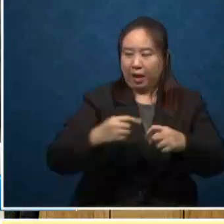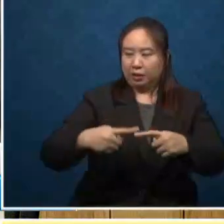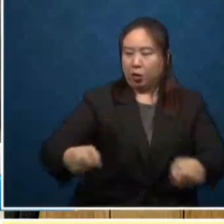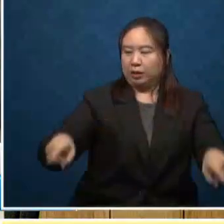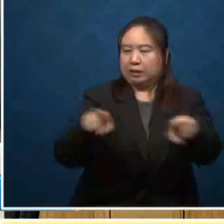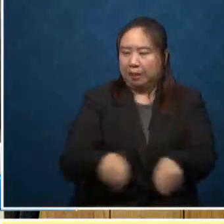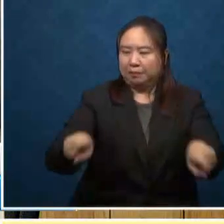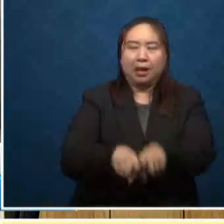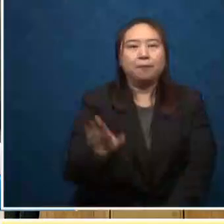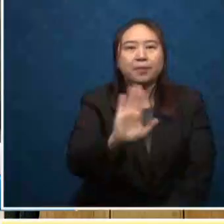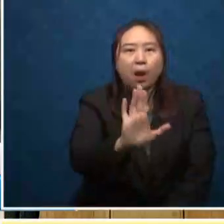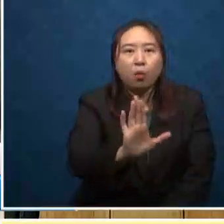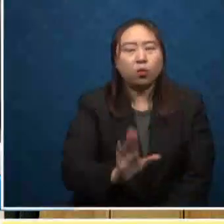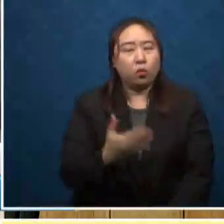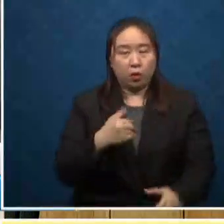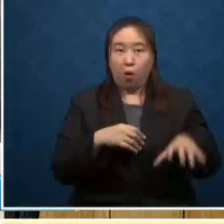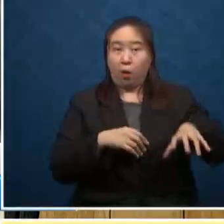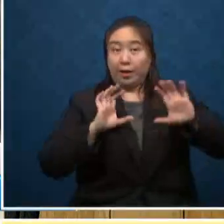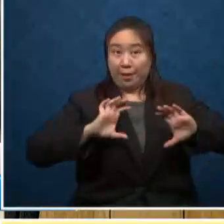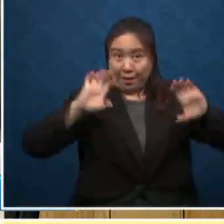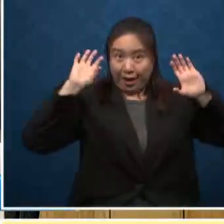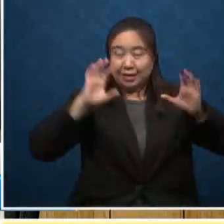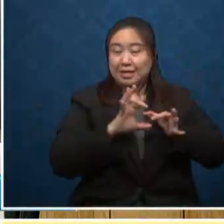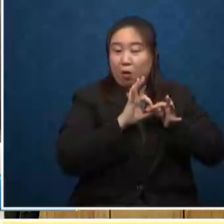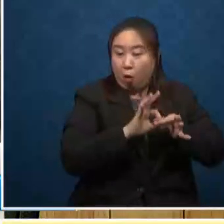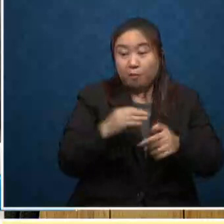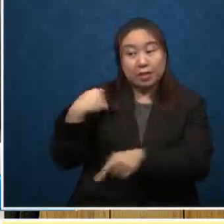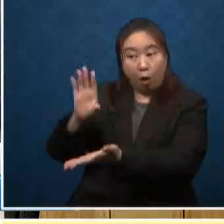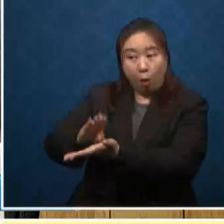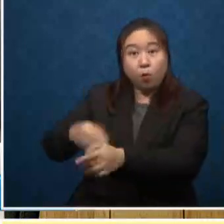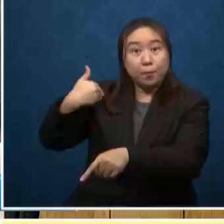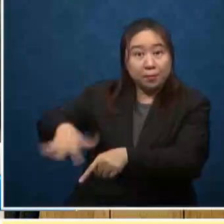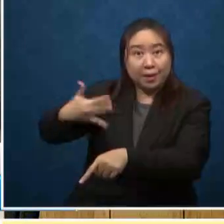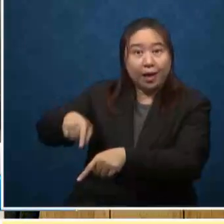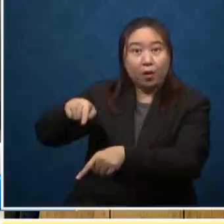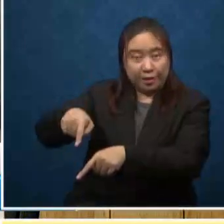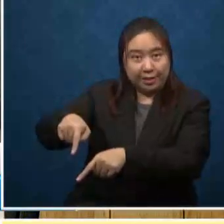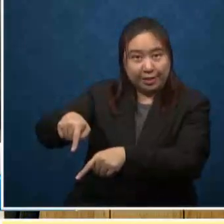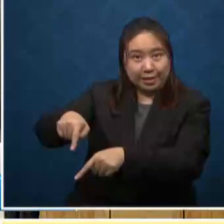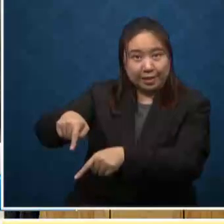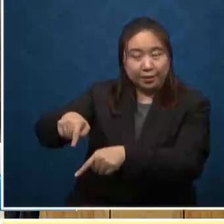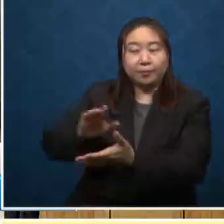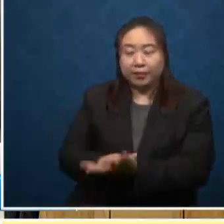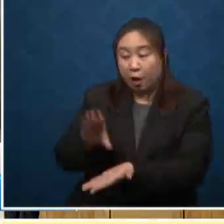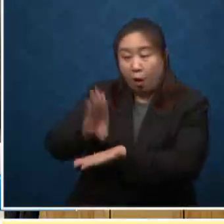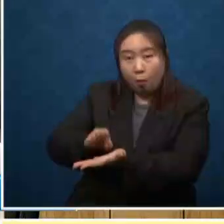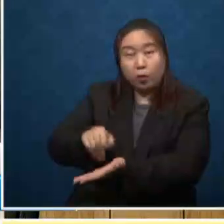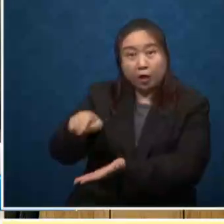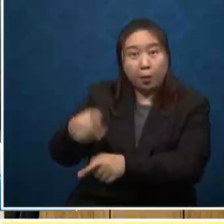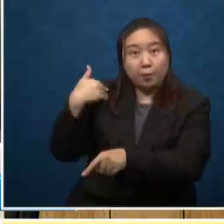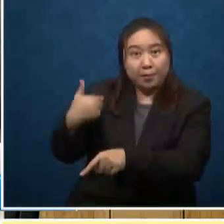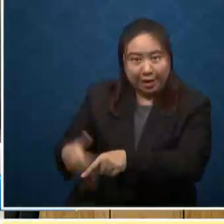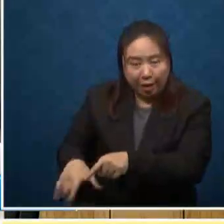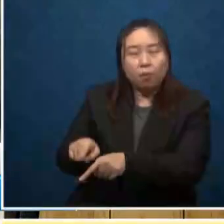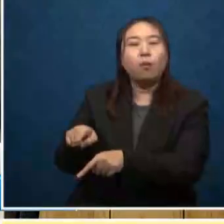ภาครัฐที่เกี่ยวข้องสามารถที่จะไปใช้ข้อมูลที่มีอยู่ทั้งหมดในประเด็นที่2ที่ผมได้กราบเรียนท่านประธานไปแล้วเนี่ยนะครับ